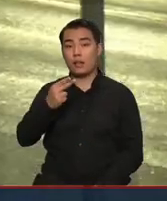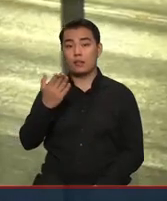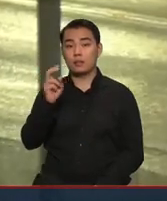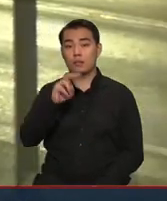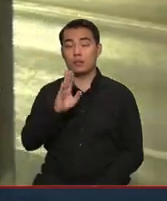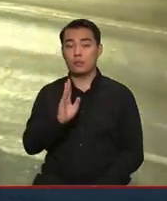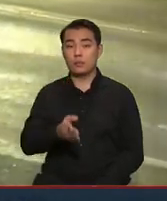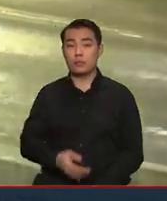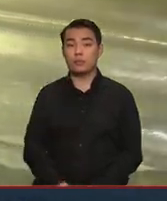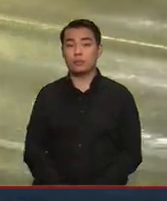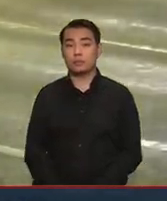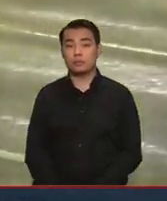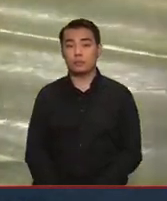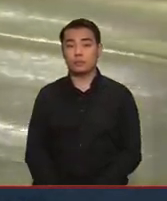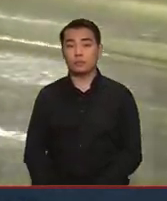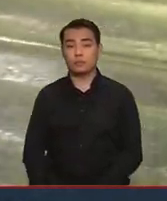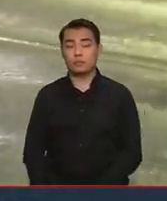сапарлайды.